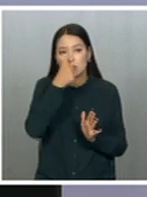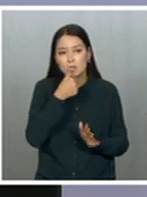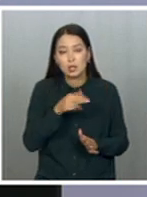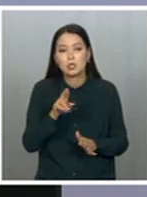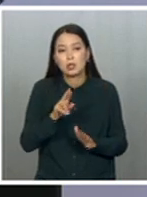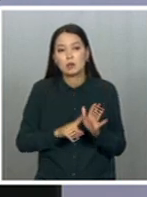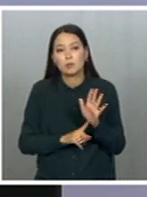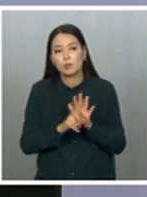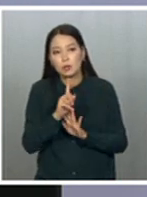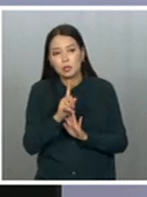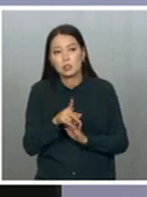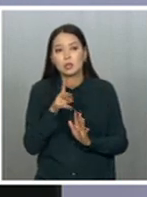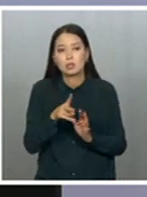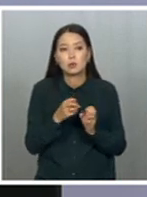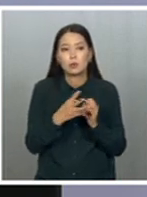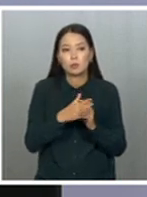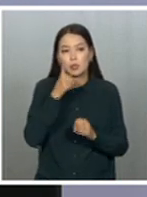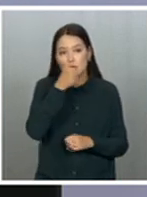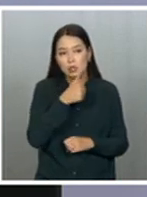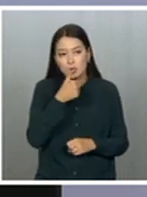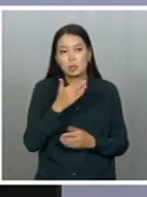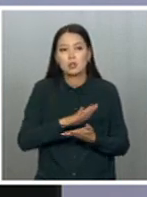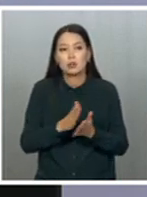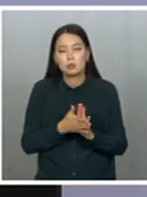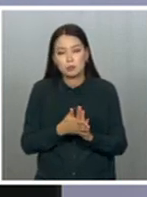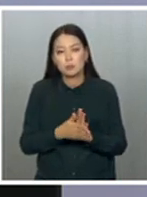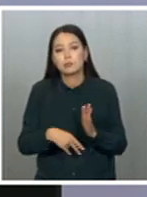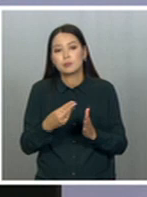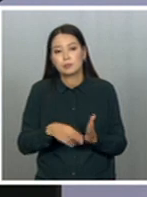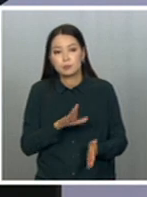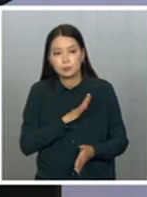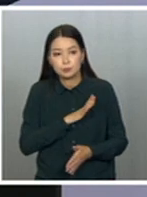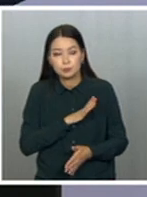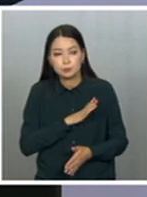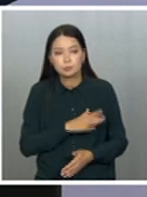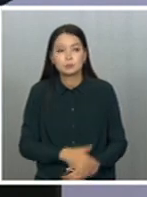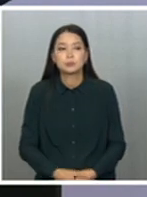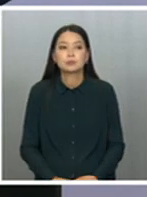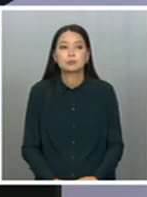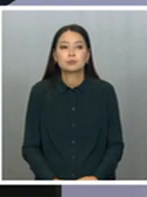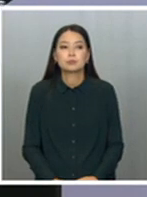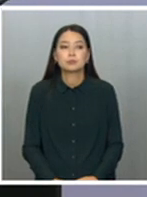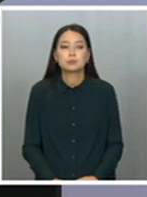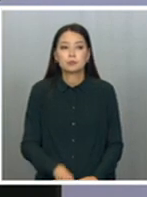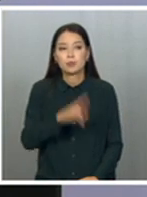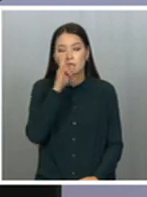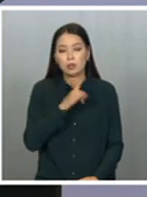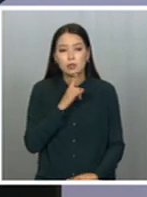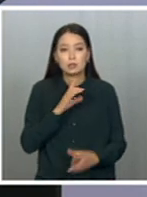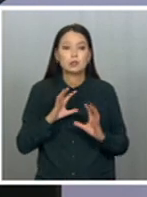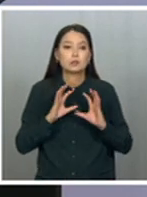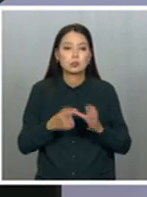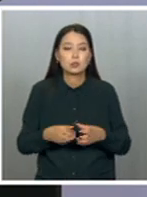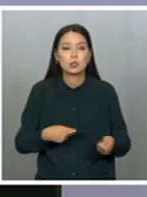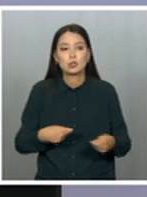жіберіп, 2015 жылы келісімдер табыстай аяқталған еді. Әрине, Қазақстанның дүниежүзілік сауда